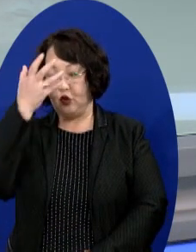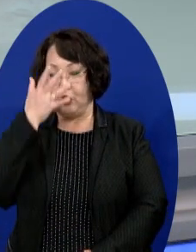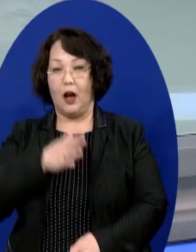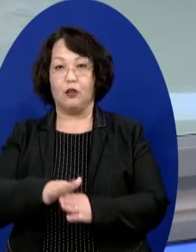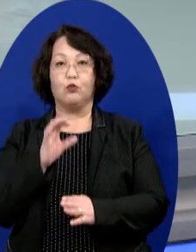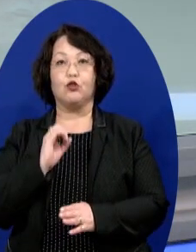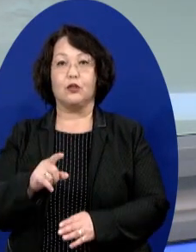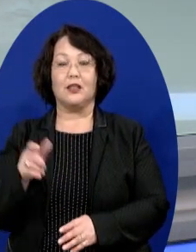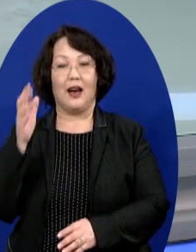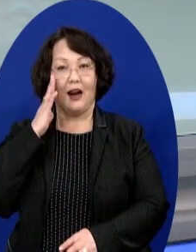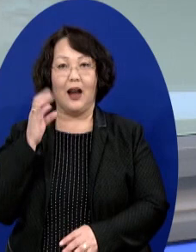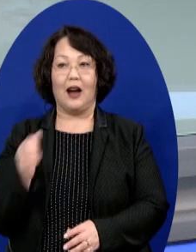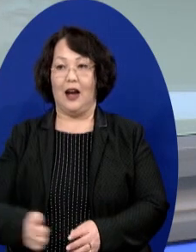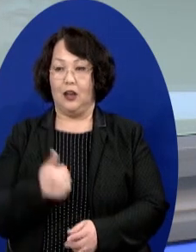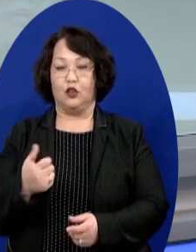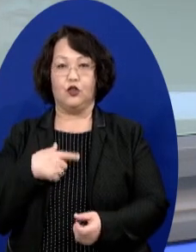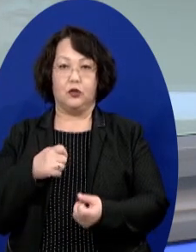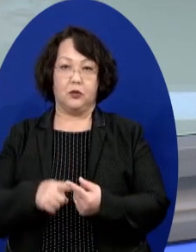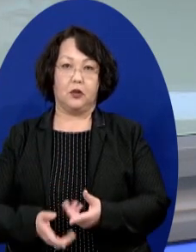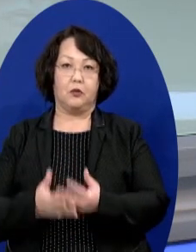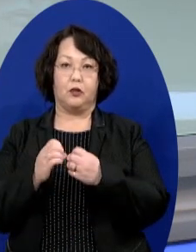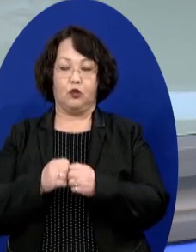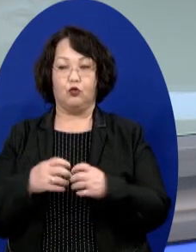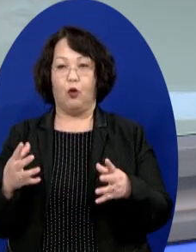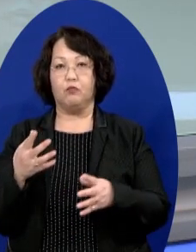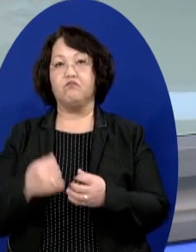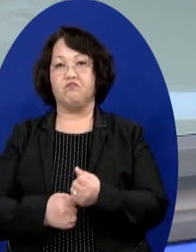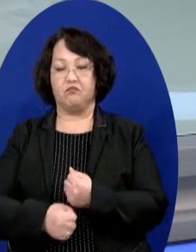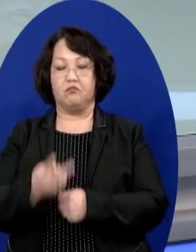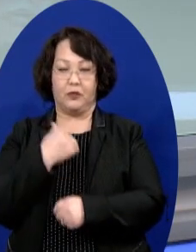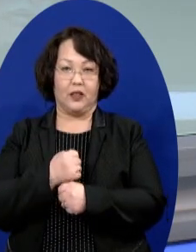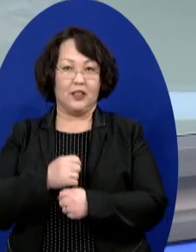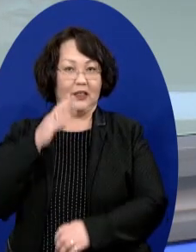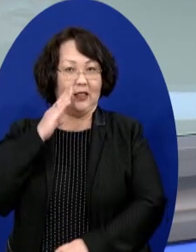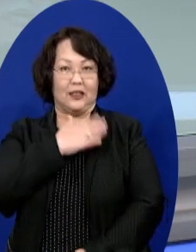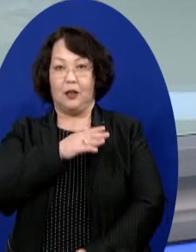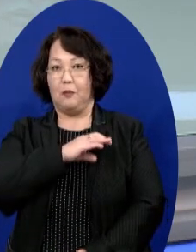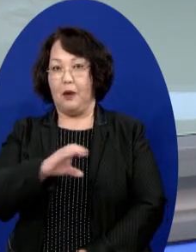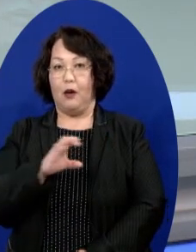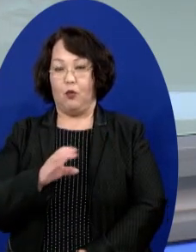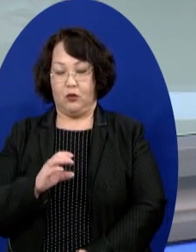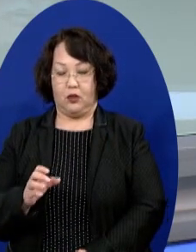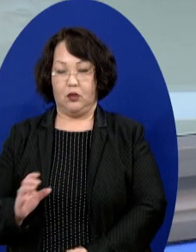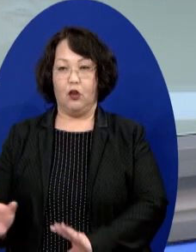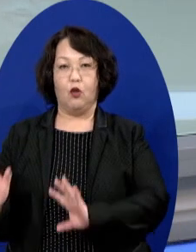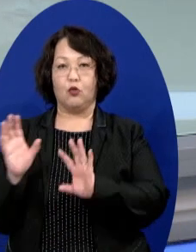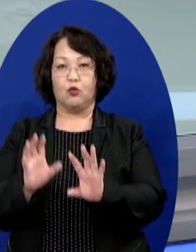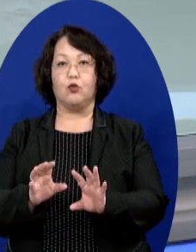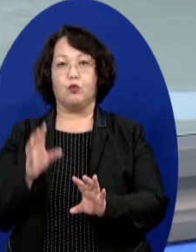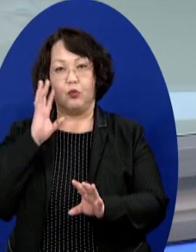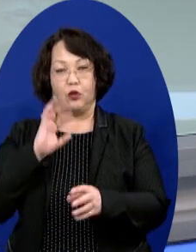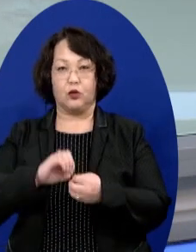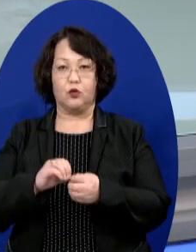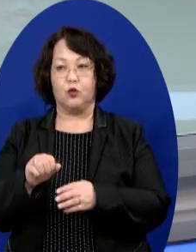дипломатын аргаар хангах зорилтыг хэрэгжүүлэхэд томоохон түлхэц болсон инхийг сахиулах ажиллагаанд цэрэг цагдаагийн альфагчдыг оролцуулах бодлогын үндэсийг